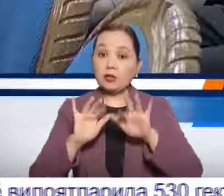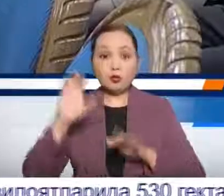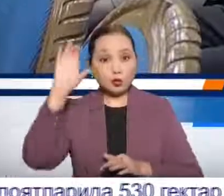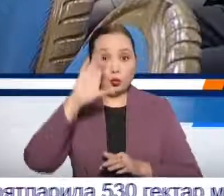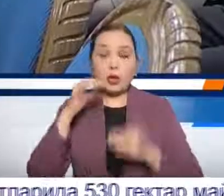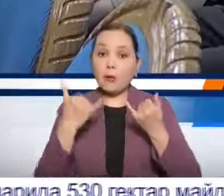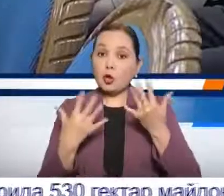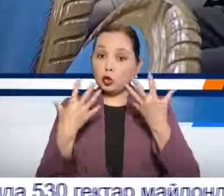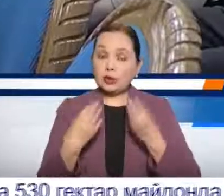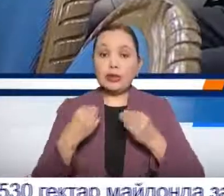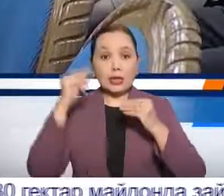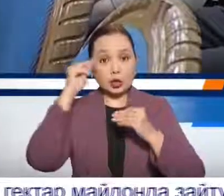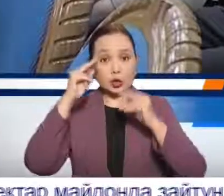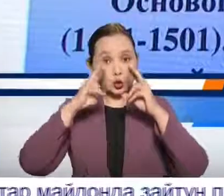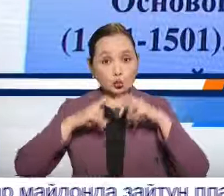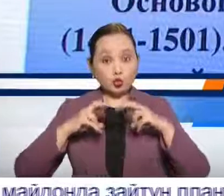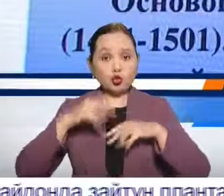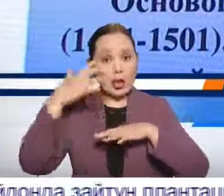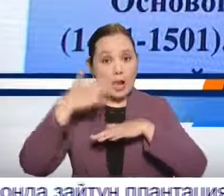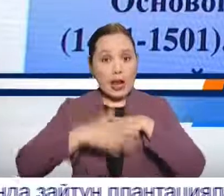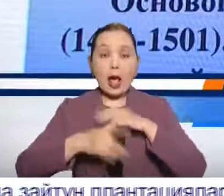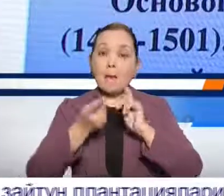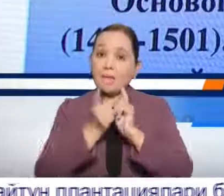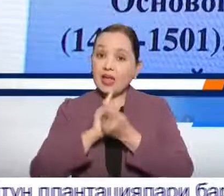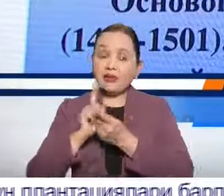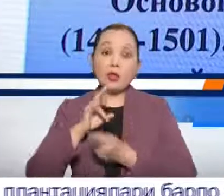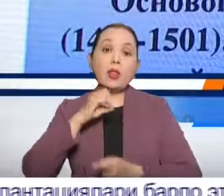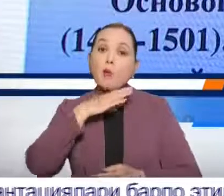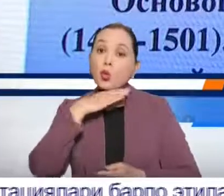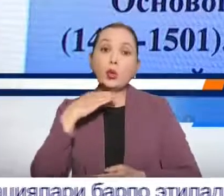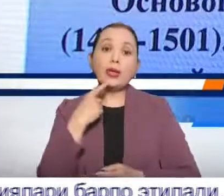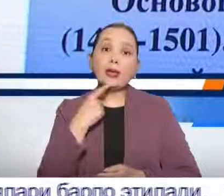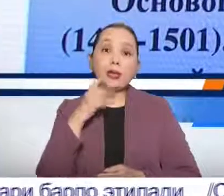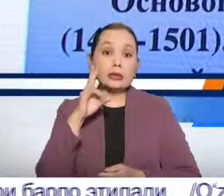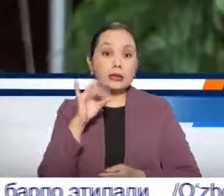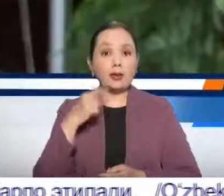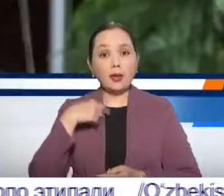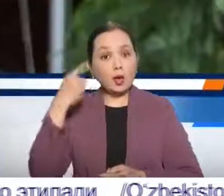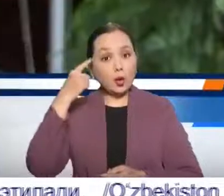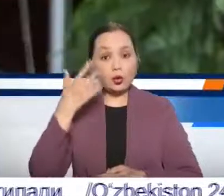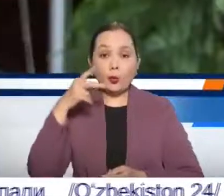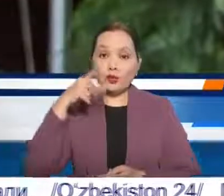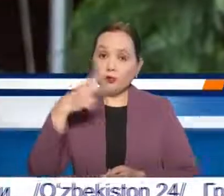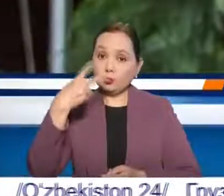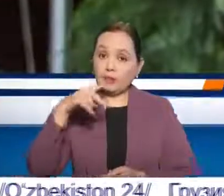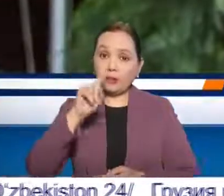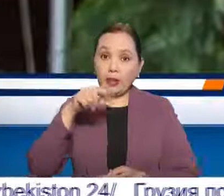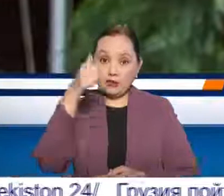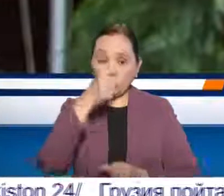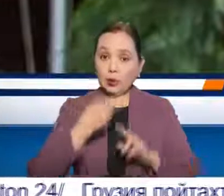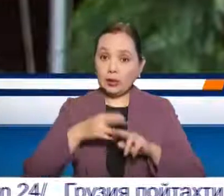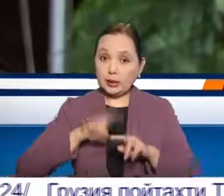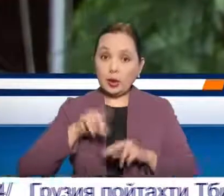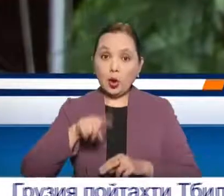по сей день изучают произведения великого мыслителя, переводят их на многие языки. Я думаю, 2021 год – это